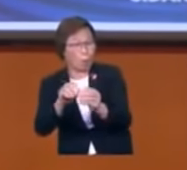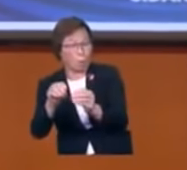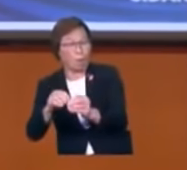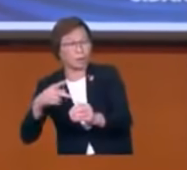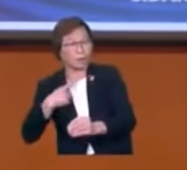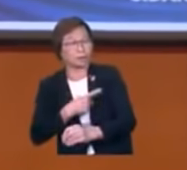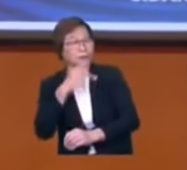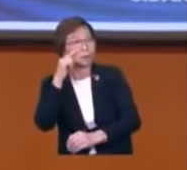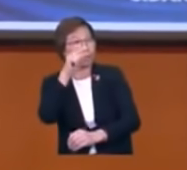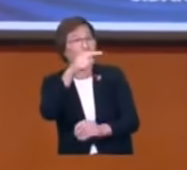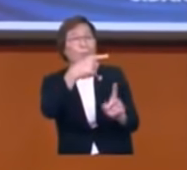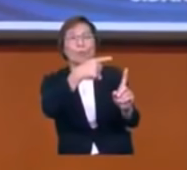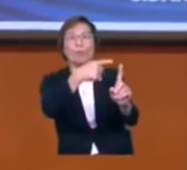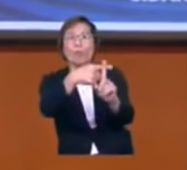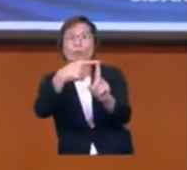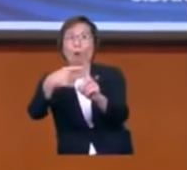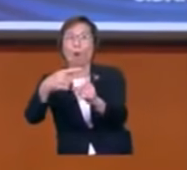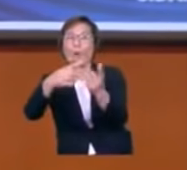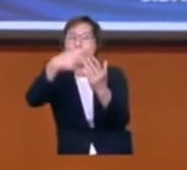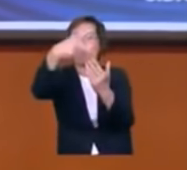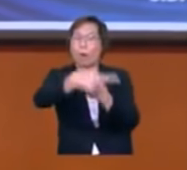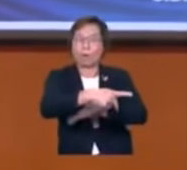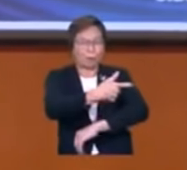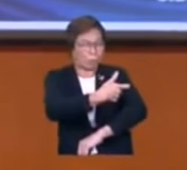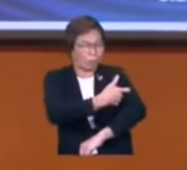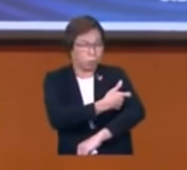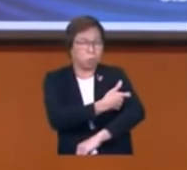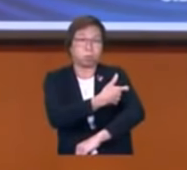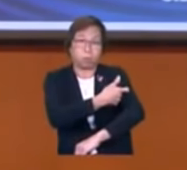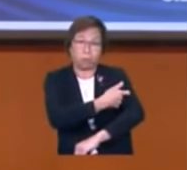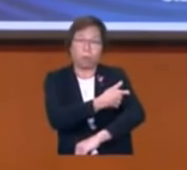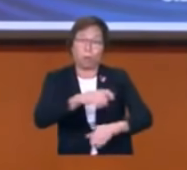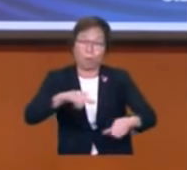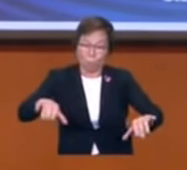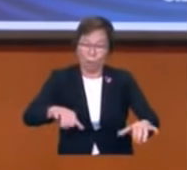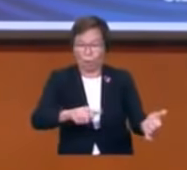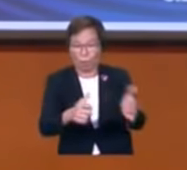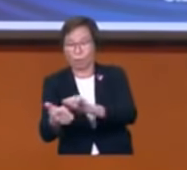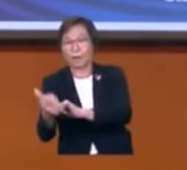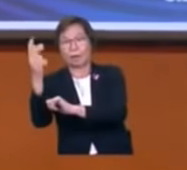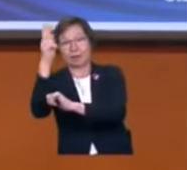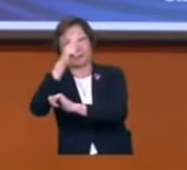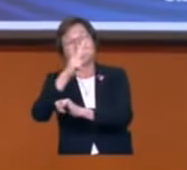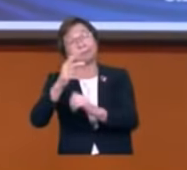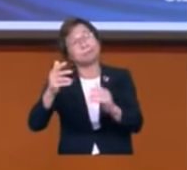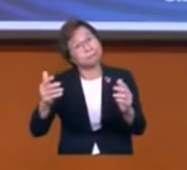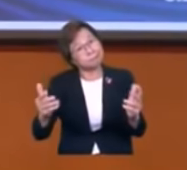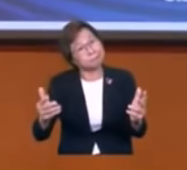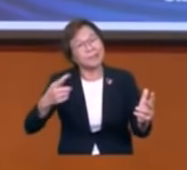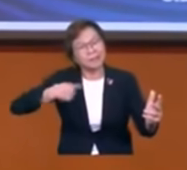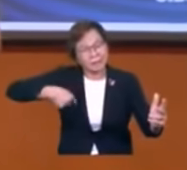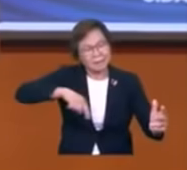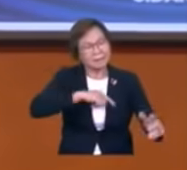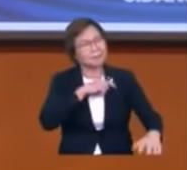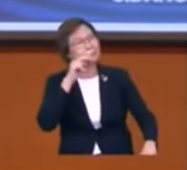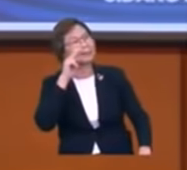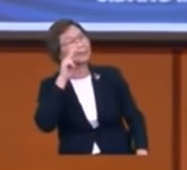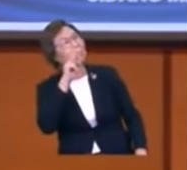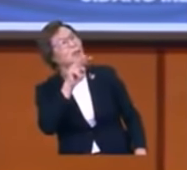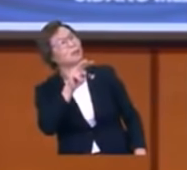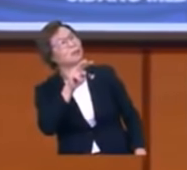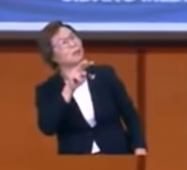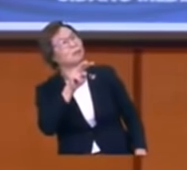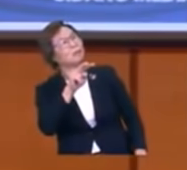lihat kesan-kesan positif program vaksinasi yang telah dilaksanakan oleh kerajaan maka kita melihat